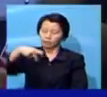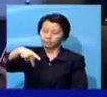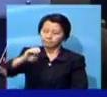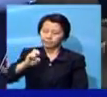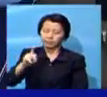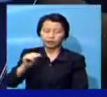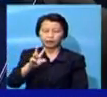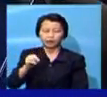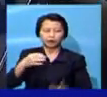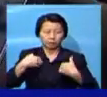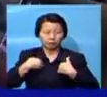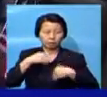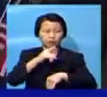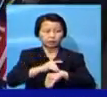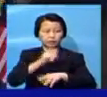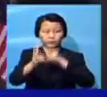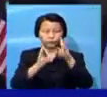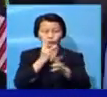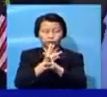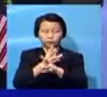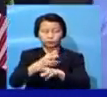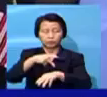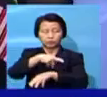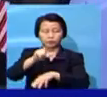berlangsung di Jeti Resort World